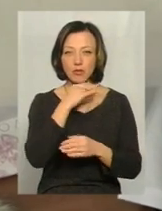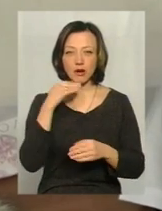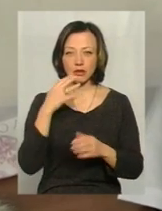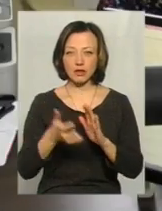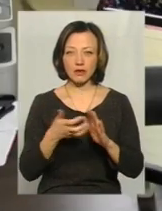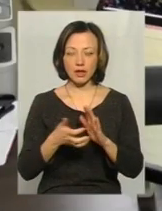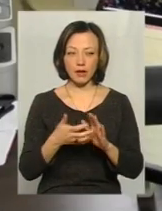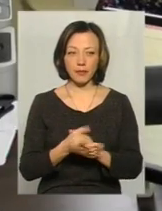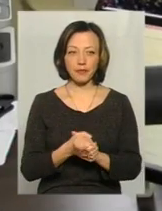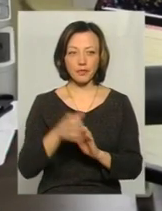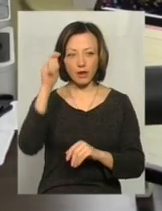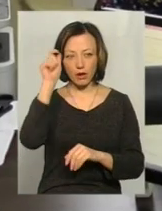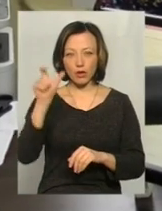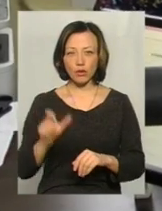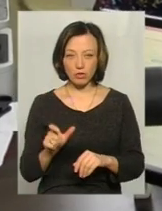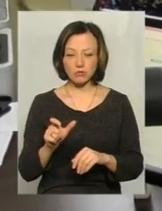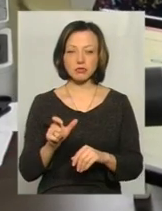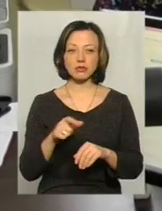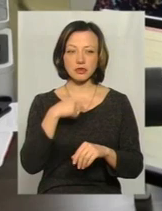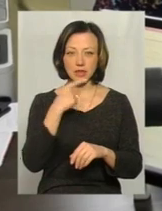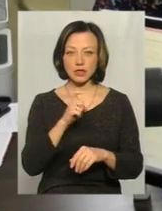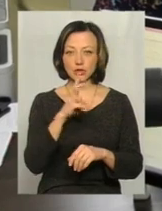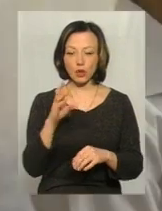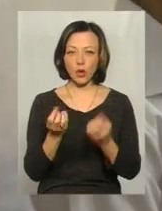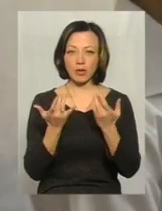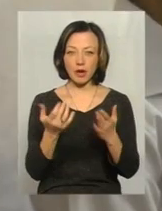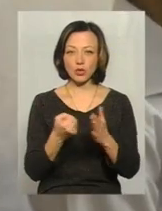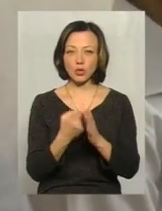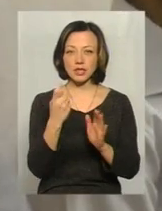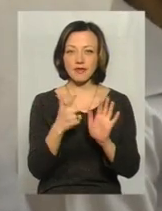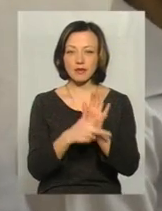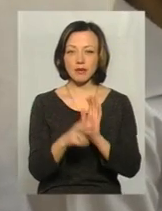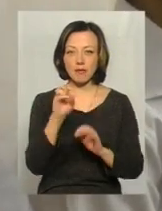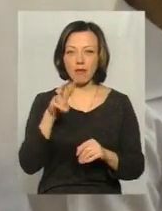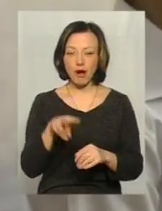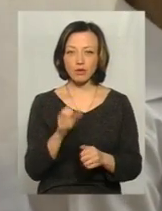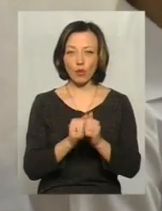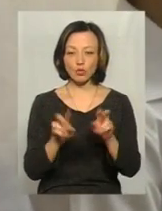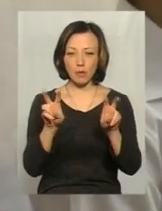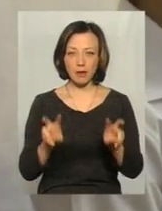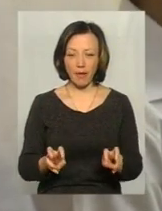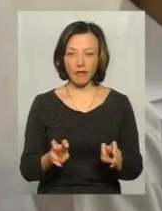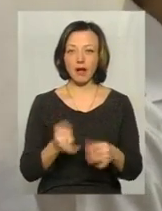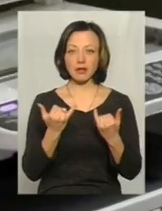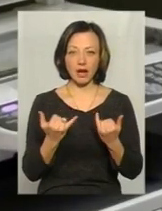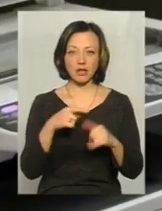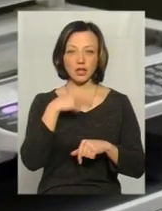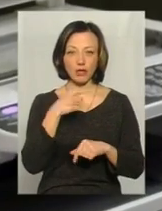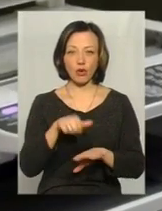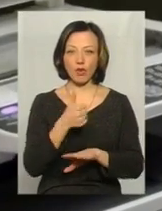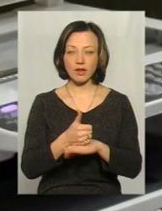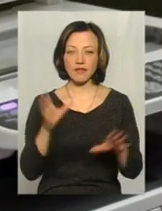не вистачало. Хлопець поставив собі планку на ЗНО набрати до 180 балів з кожного предмету. Наразі, каже,